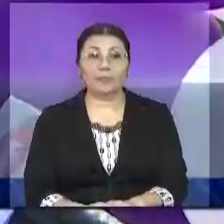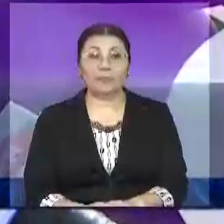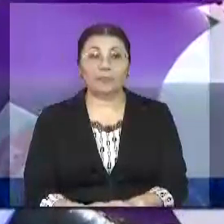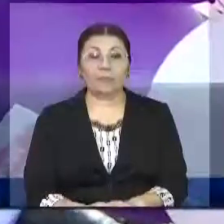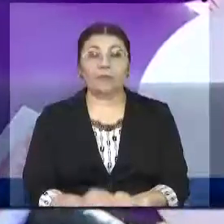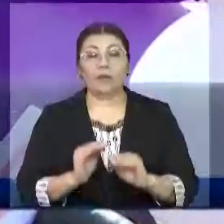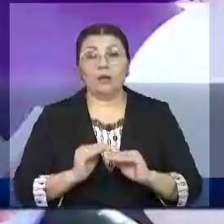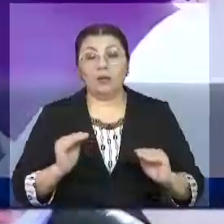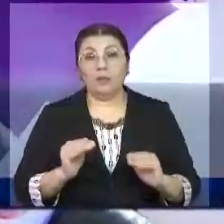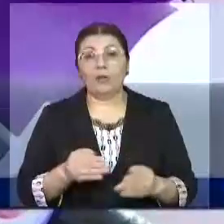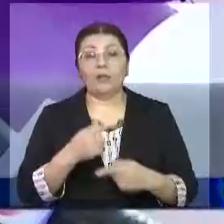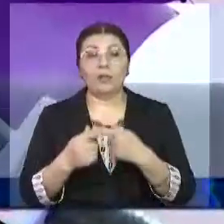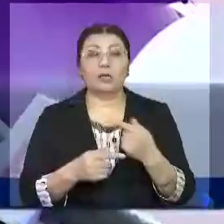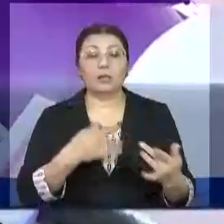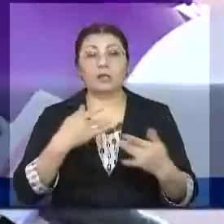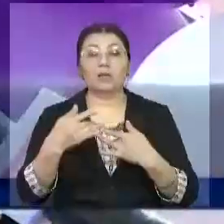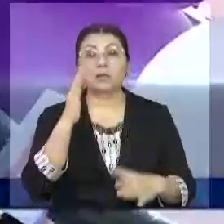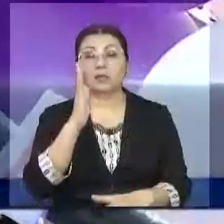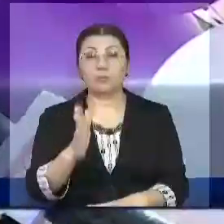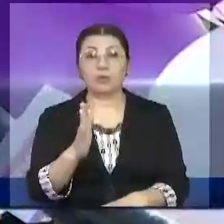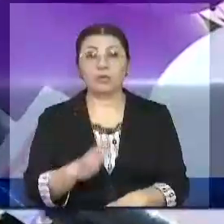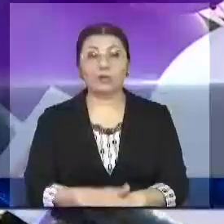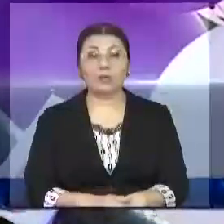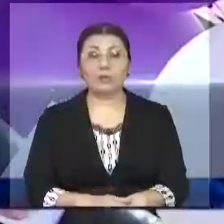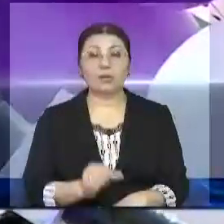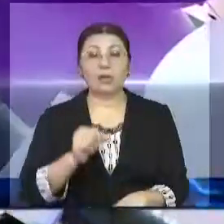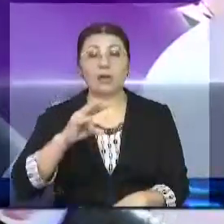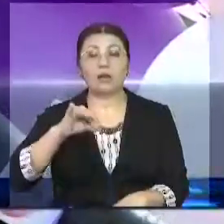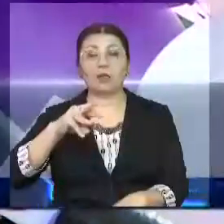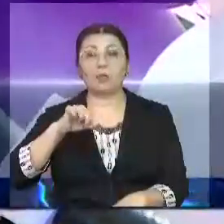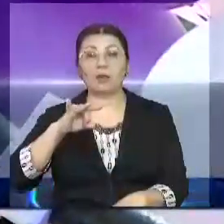қарайды балдардың. Содан кейін концерт болады, аниматорлар бар біздерде.